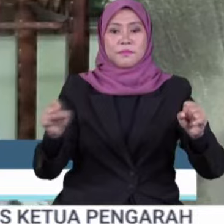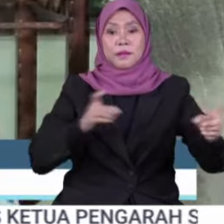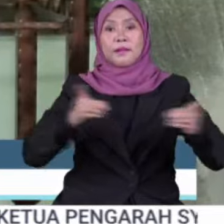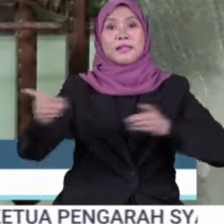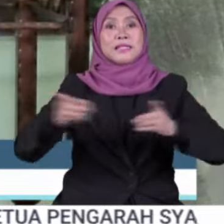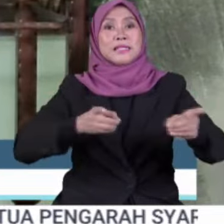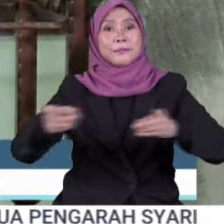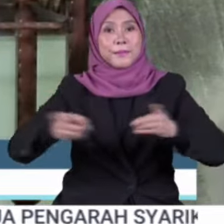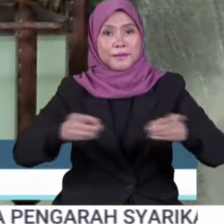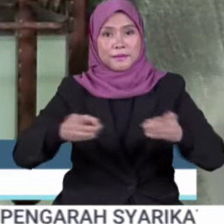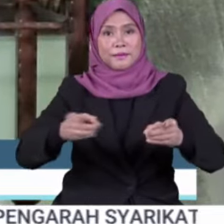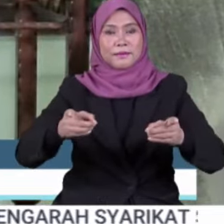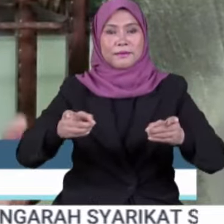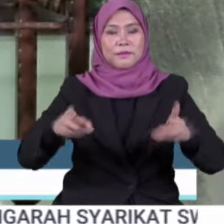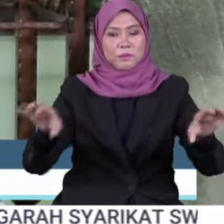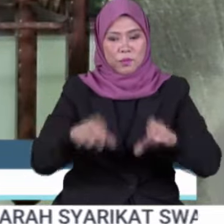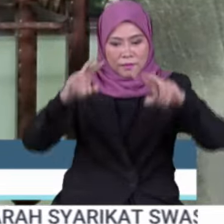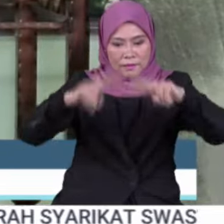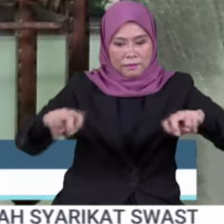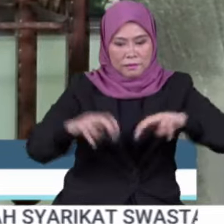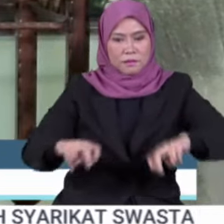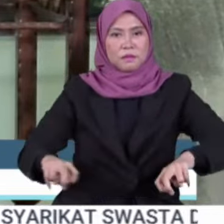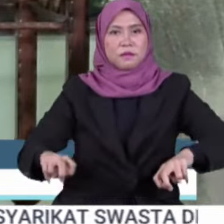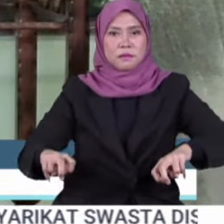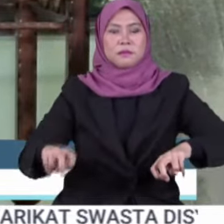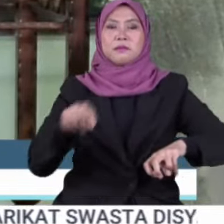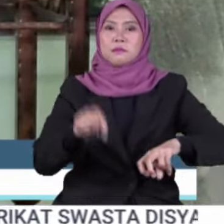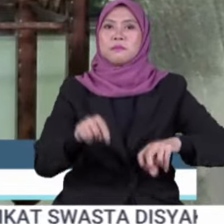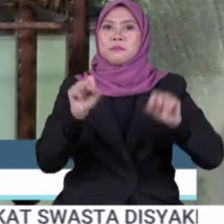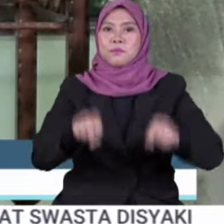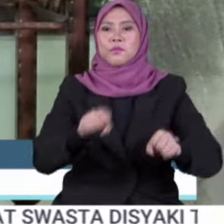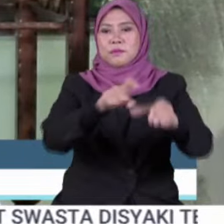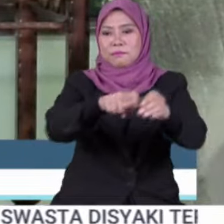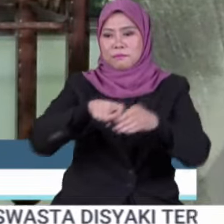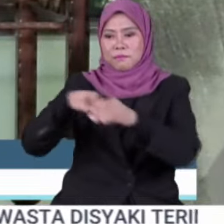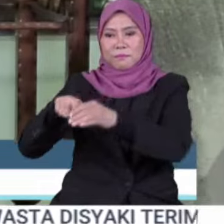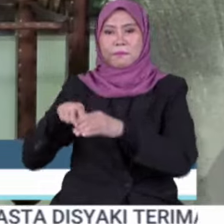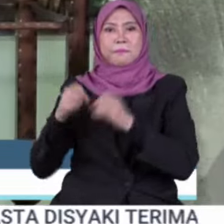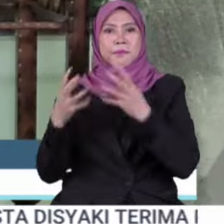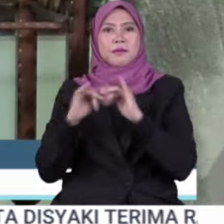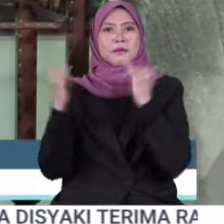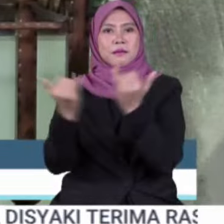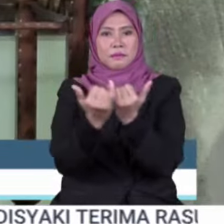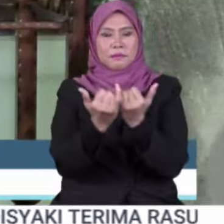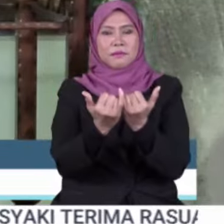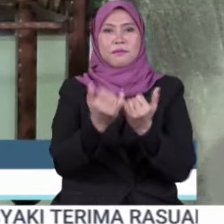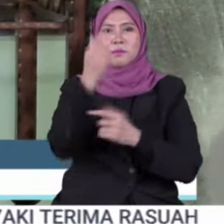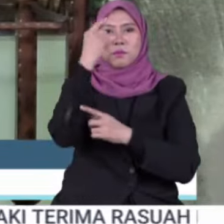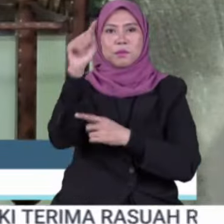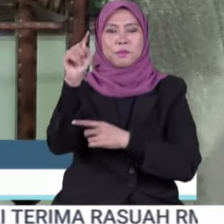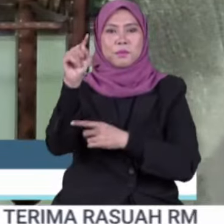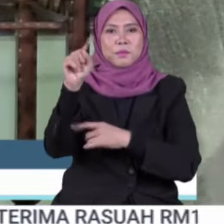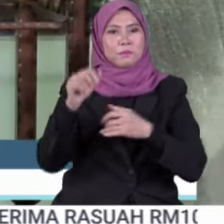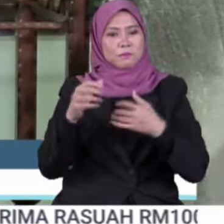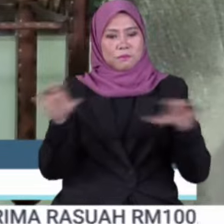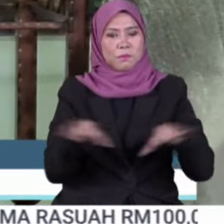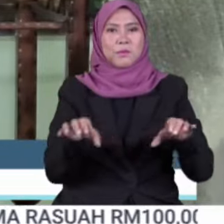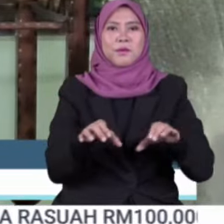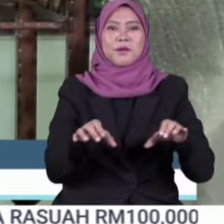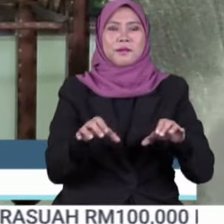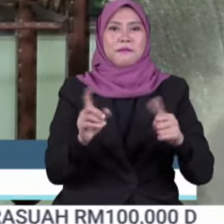disiplin bila kita laksanakan research itu dan ini sebenarnya menarik minat banyak company untuk seterusnya